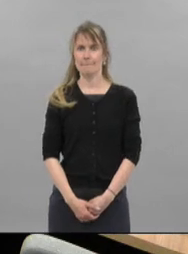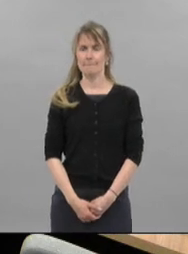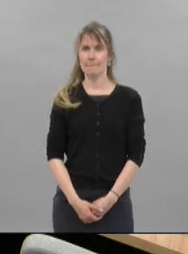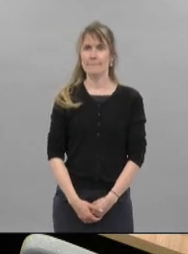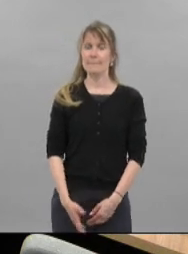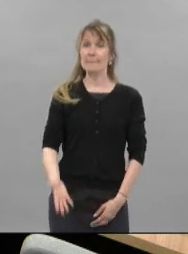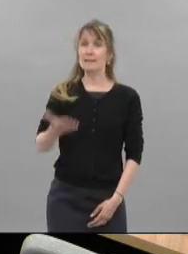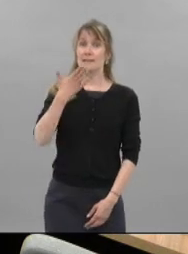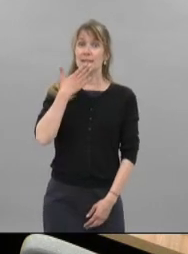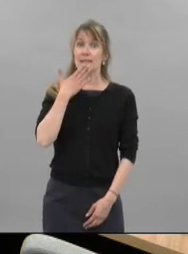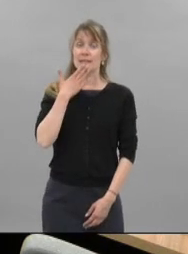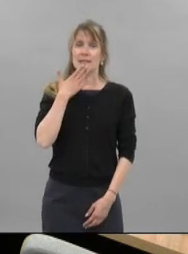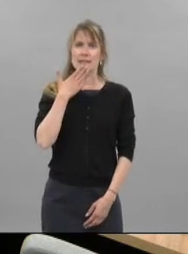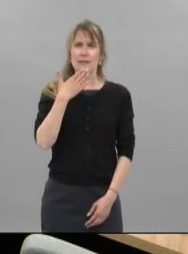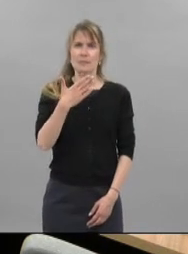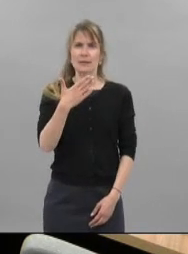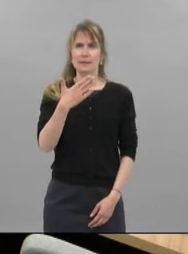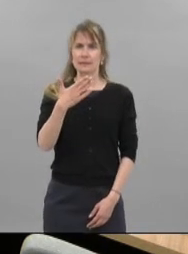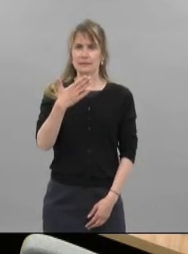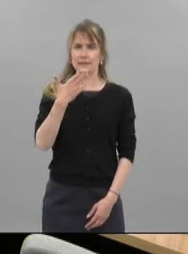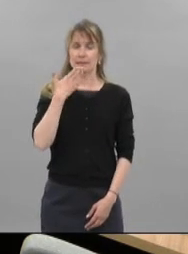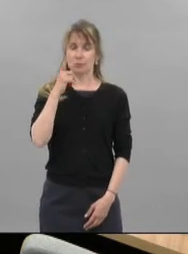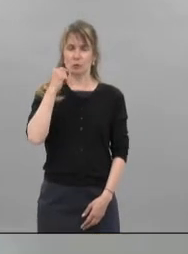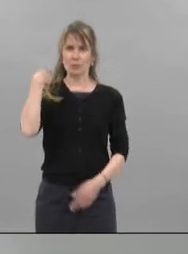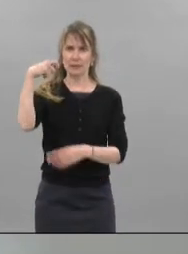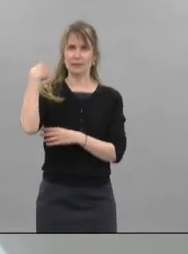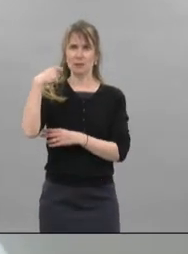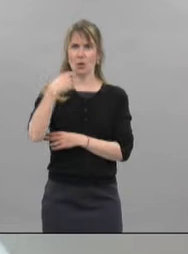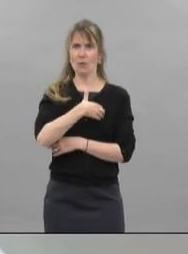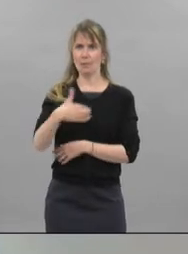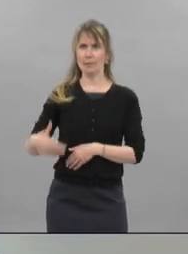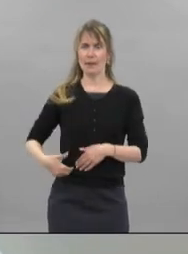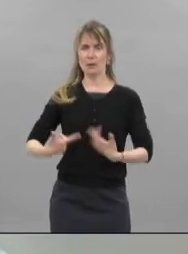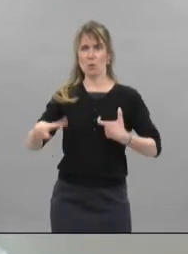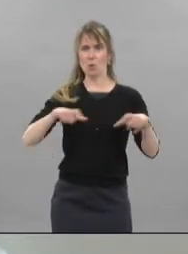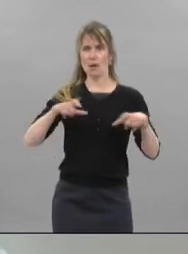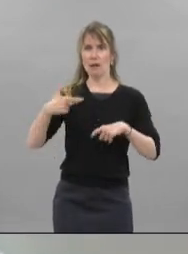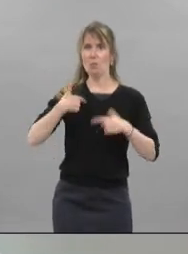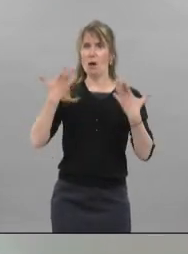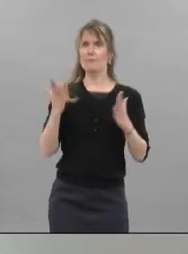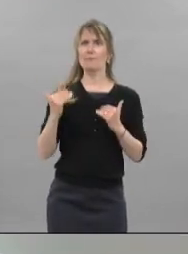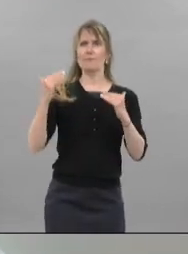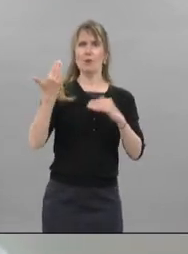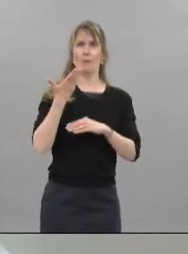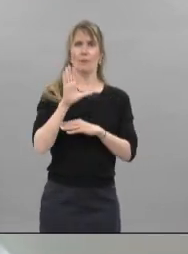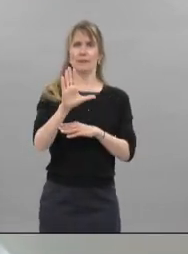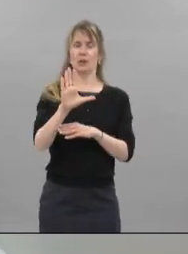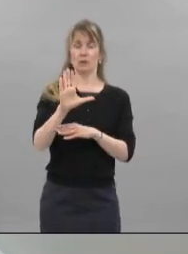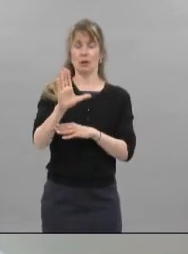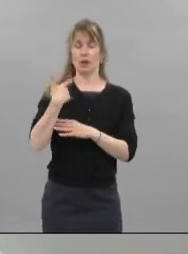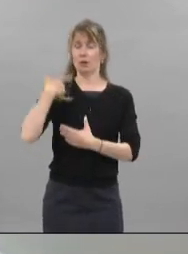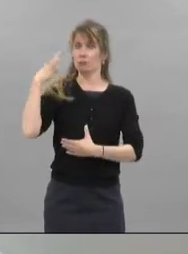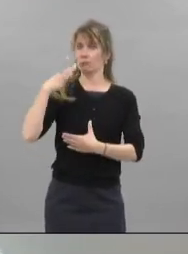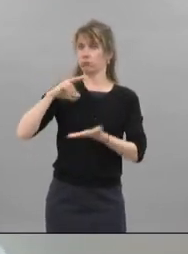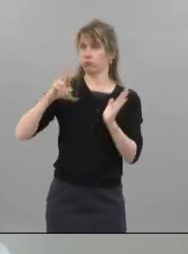Je vous remercie, Monsieur le Président, cher maire, mesdames et messieurs, mes chers collègues. Le vœu que je vous présente ce soir a été adopté au conseil